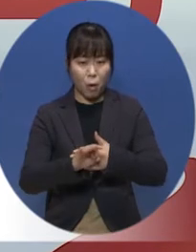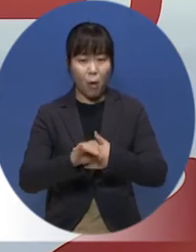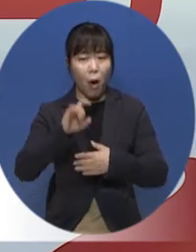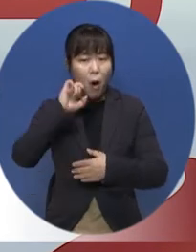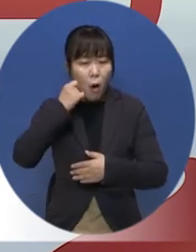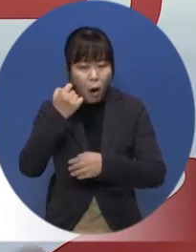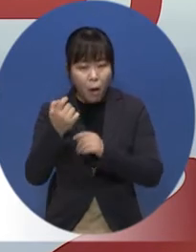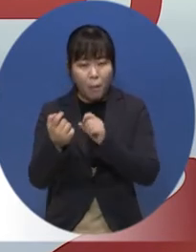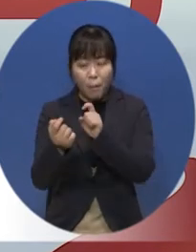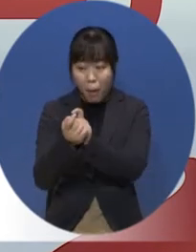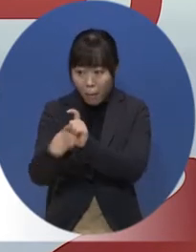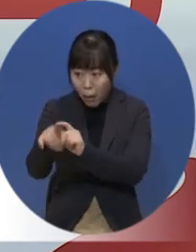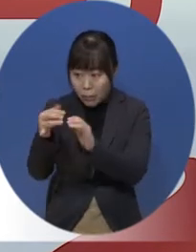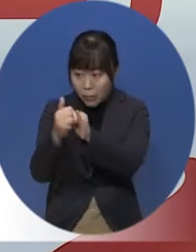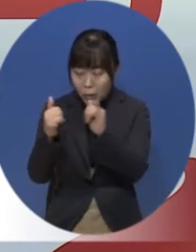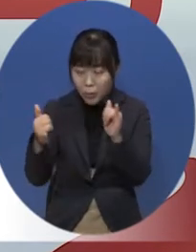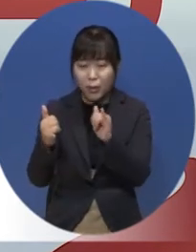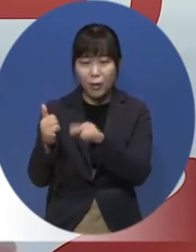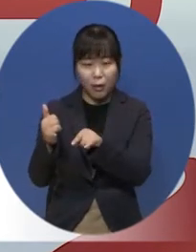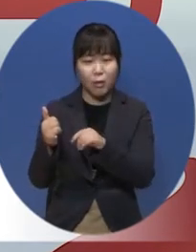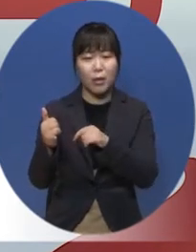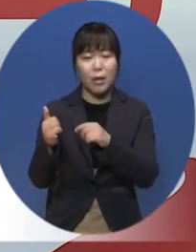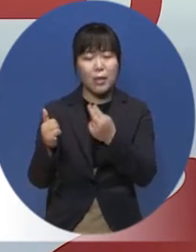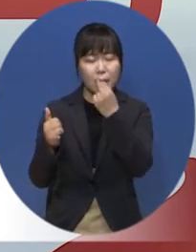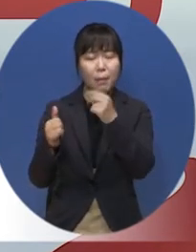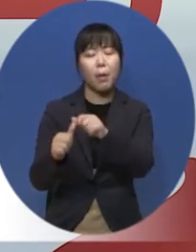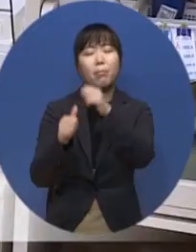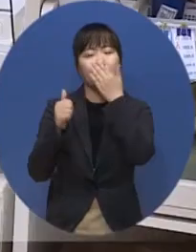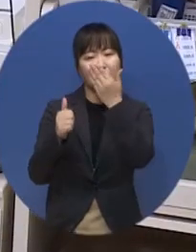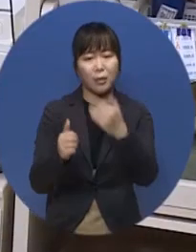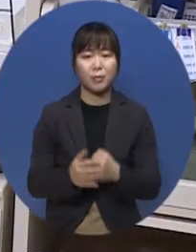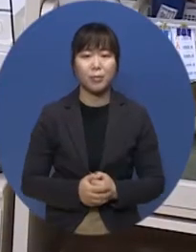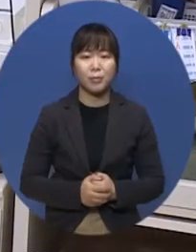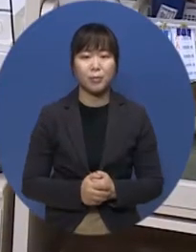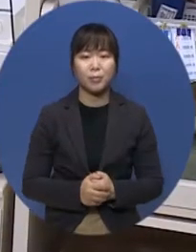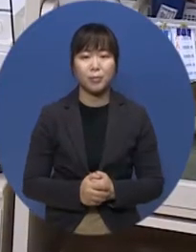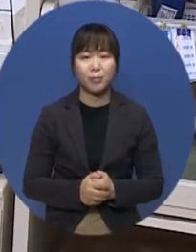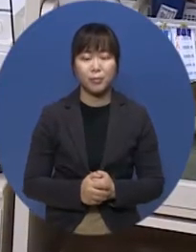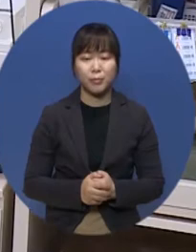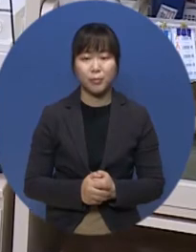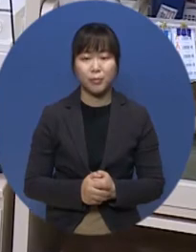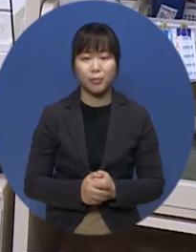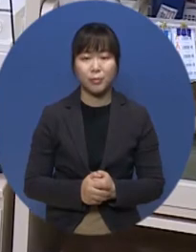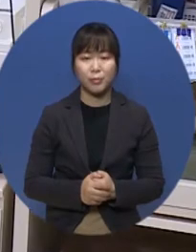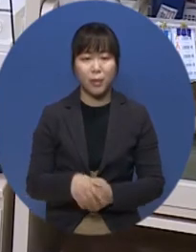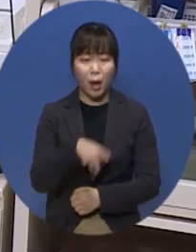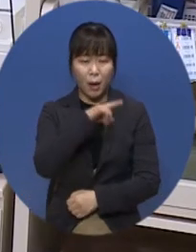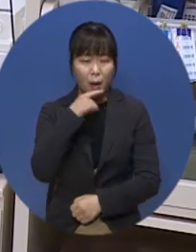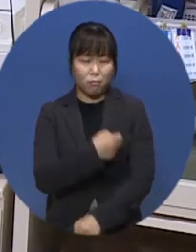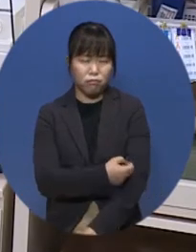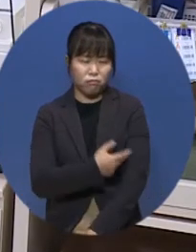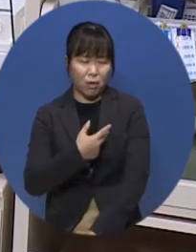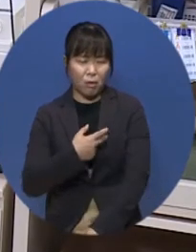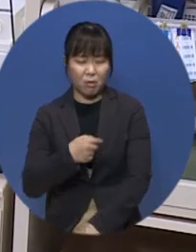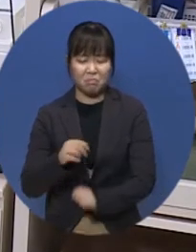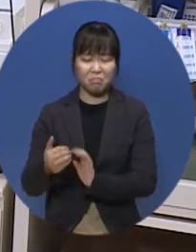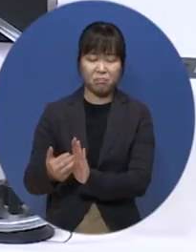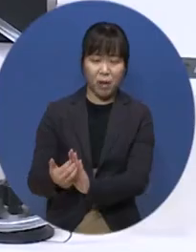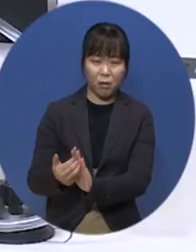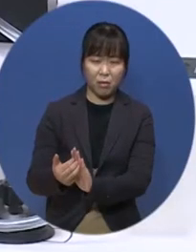배출 추워서 그런 테 이런 생각할 수 있거든요 커널에 대한 기피현상이 뱅뱅 한